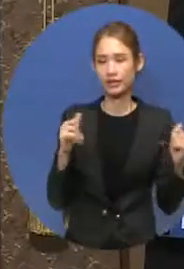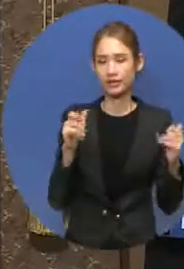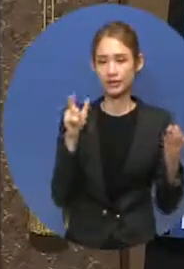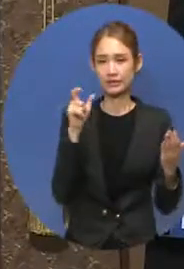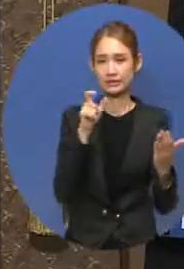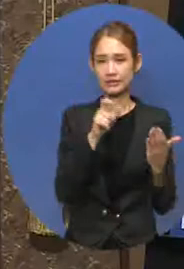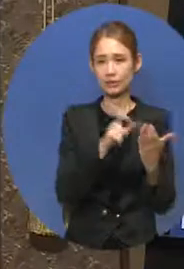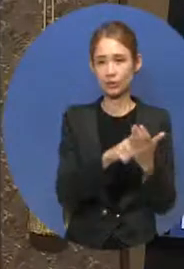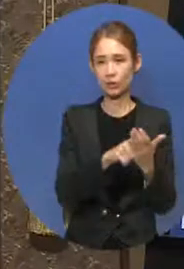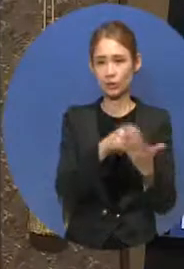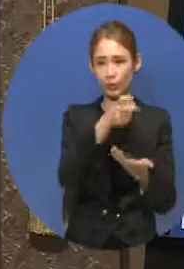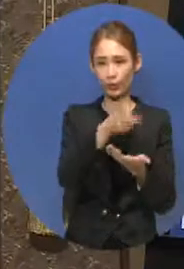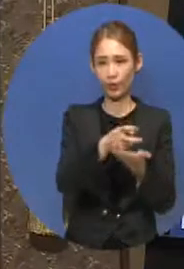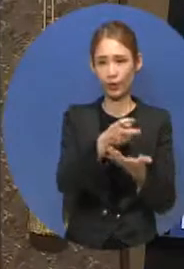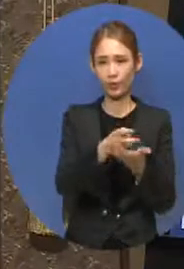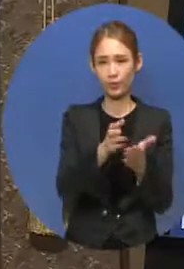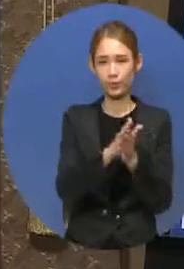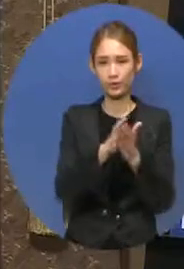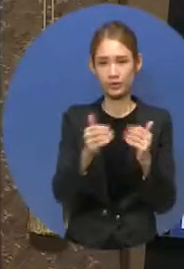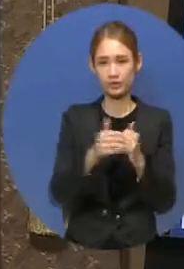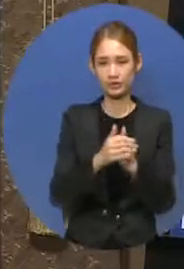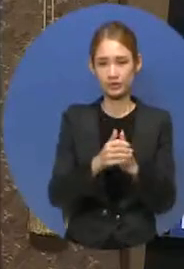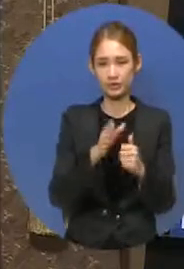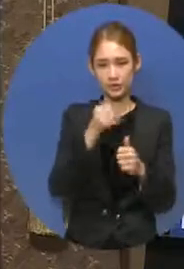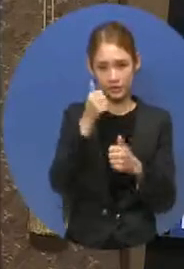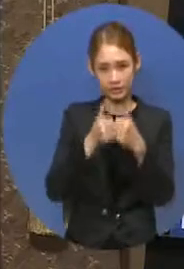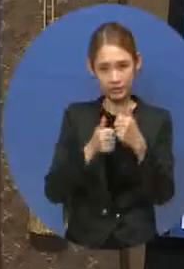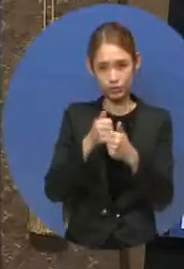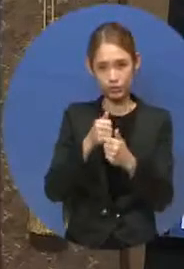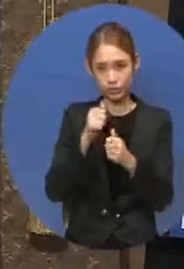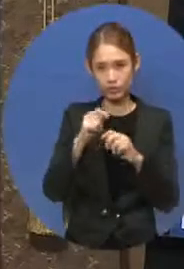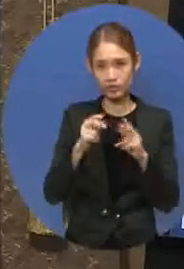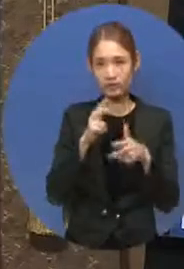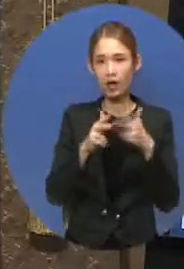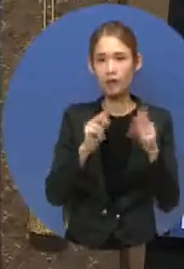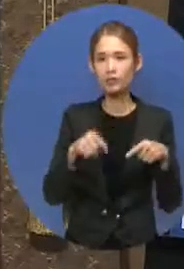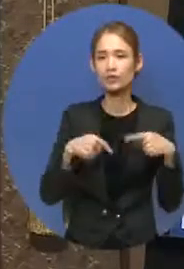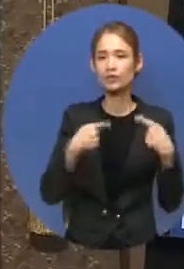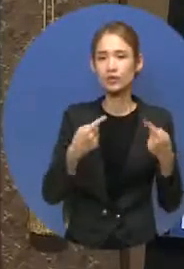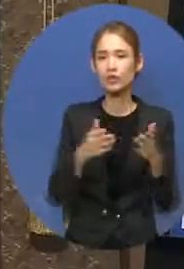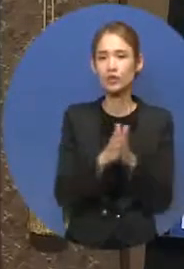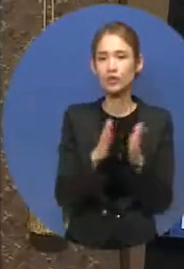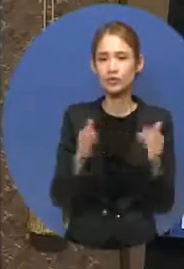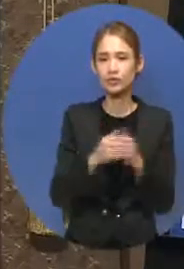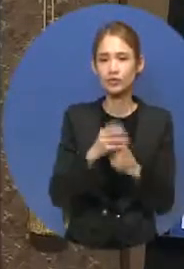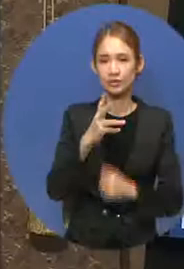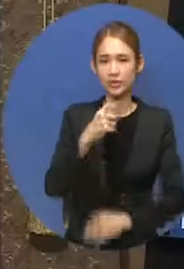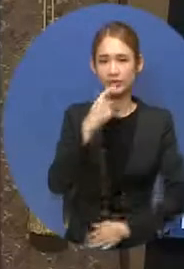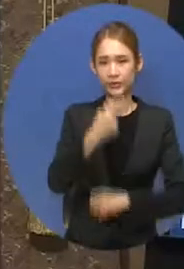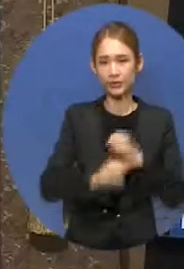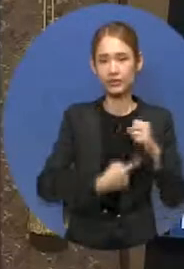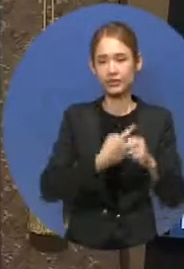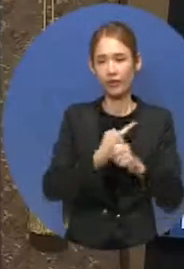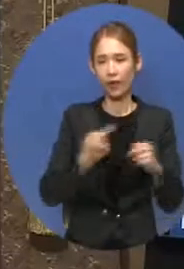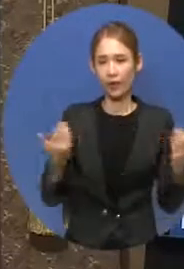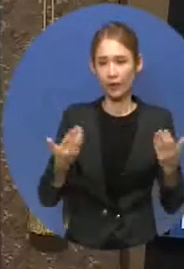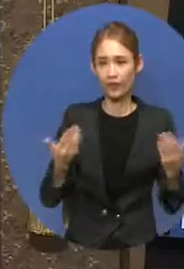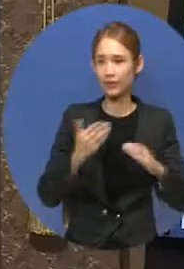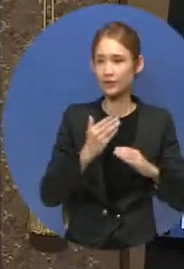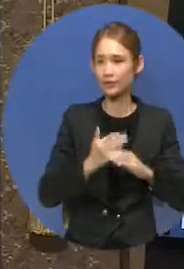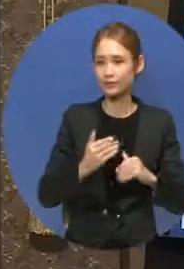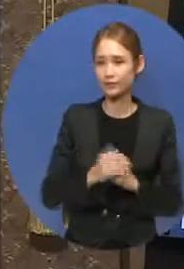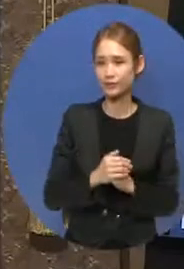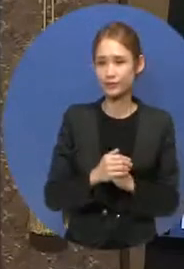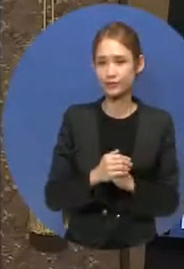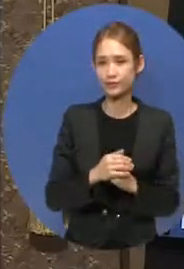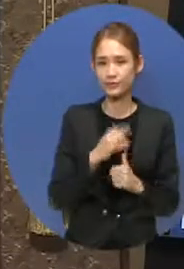시범 사업을 했었는데요. 네. 그 사업에 참여하게 된 계기로 현재까지 31년을 일하고 있습니다. 제가